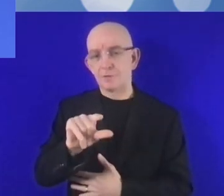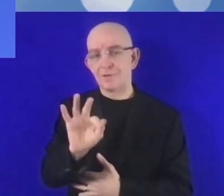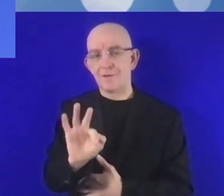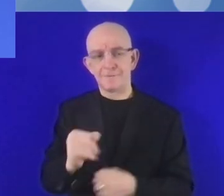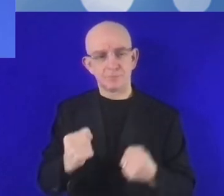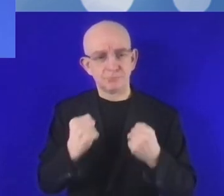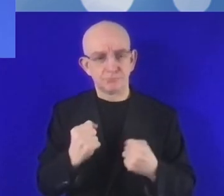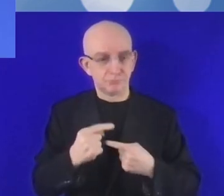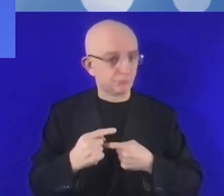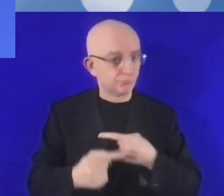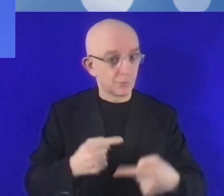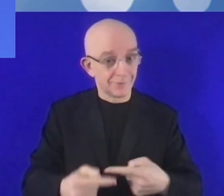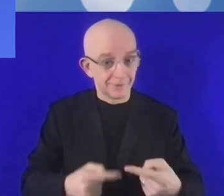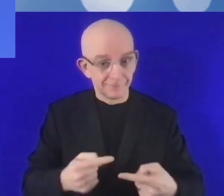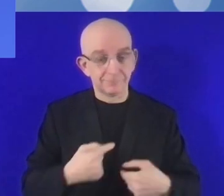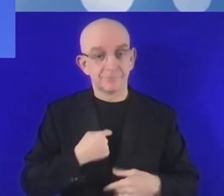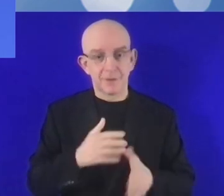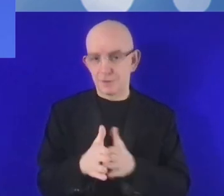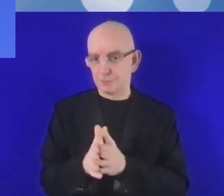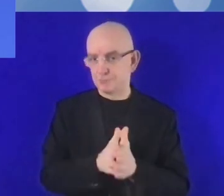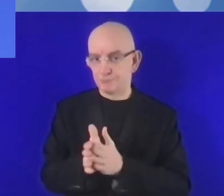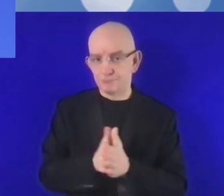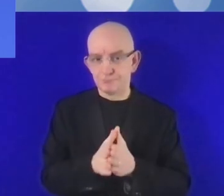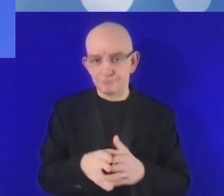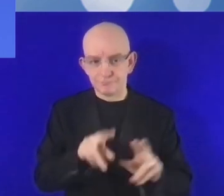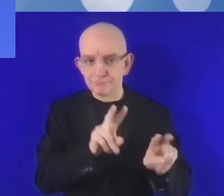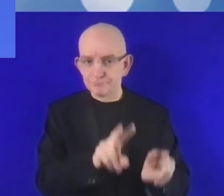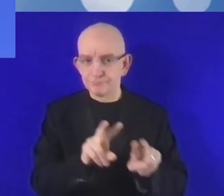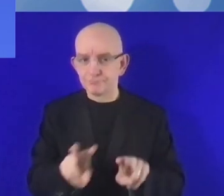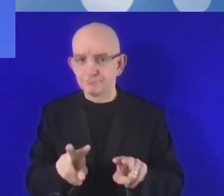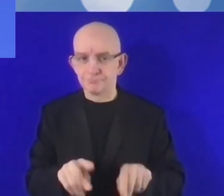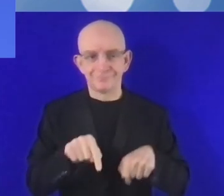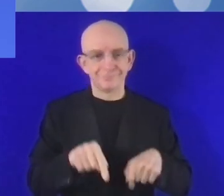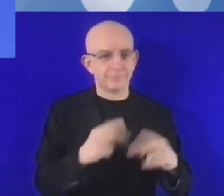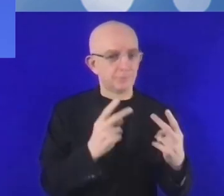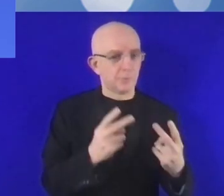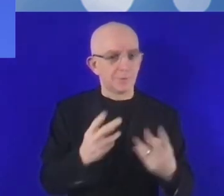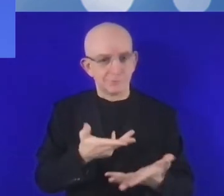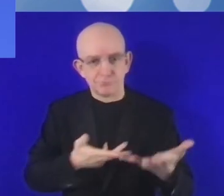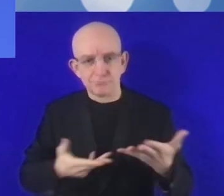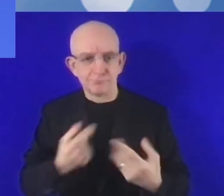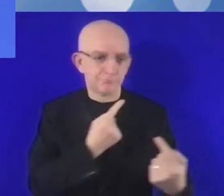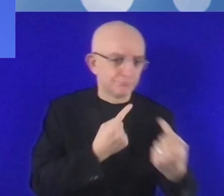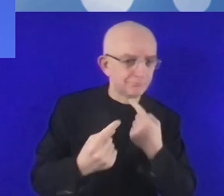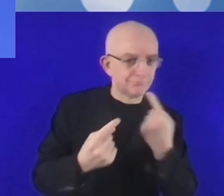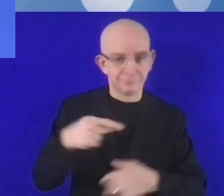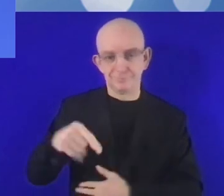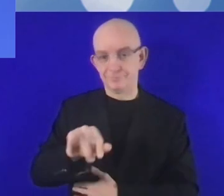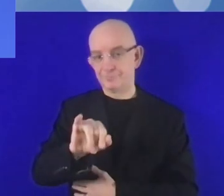берет на себя полные обязательства по созданию более лучшей